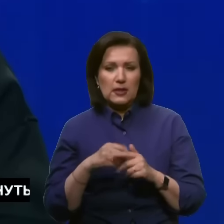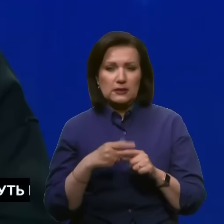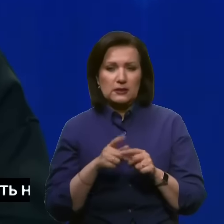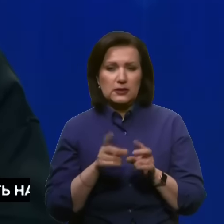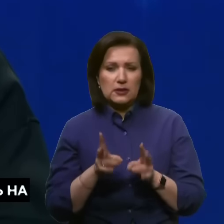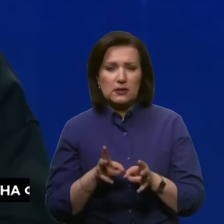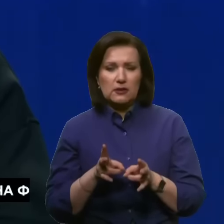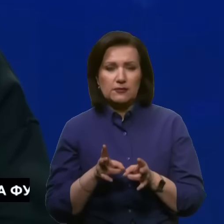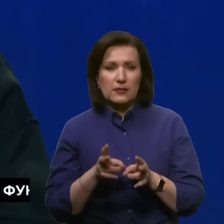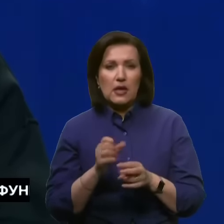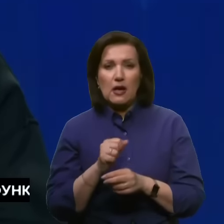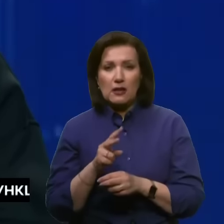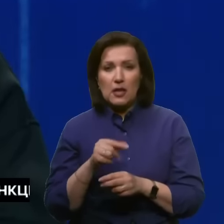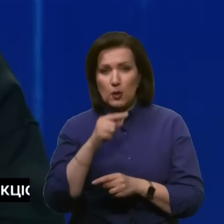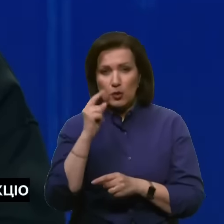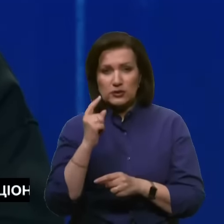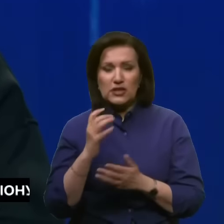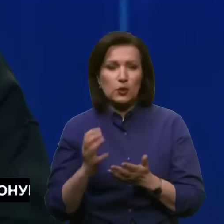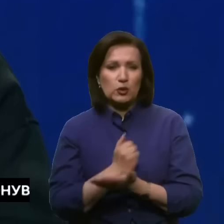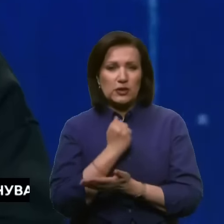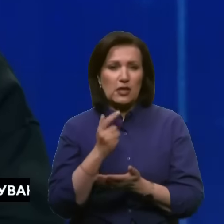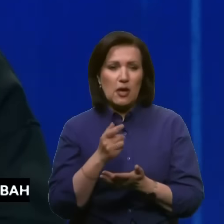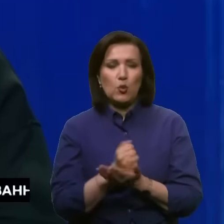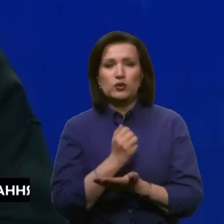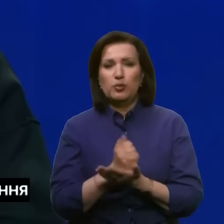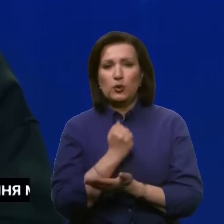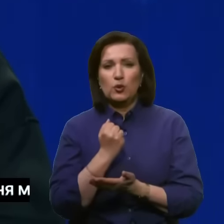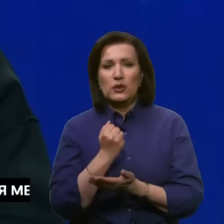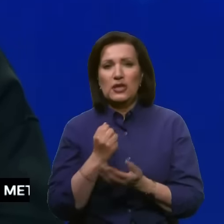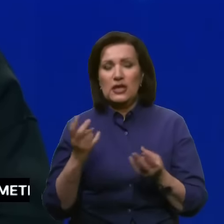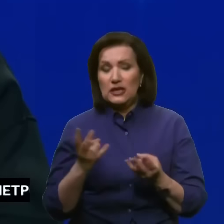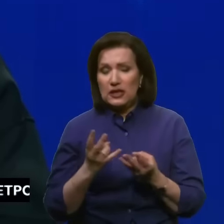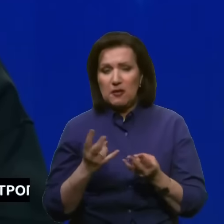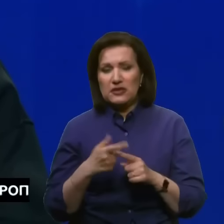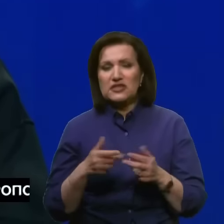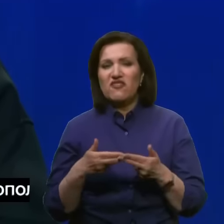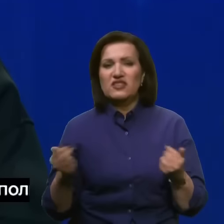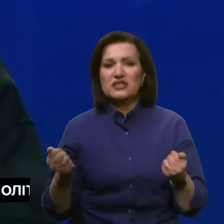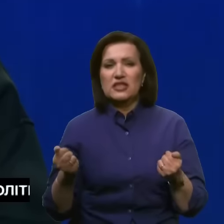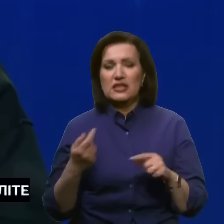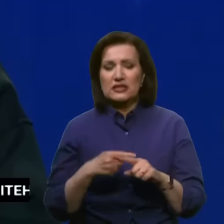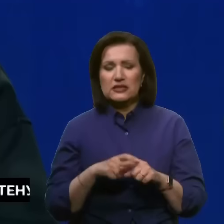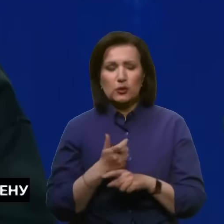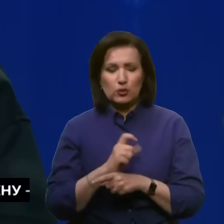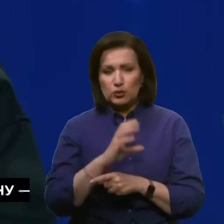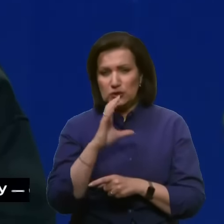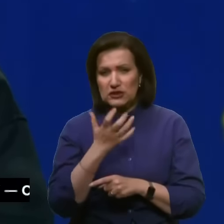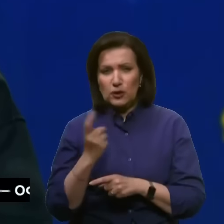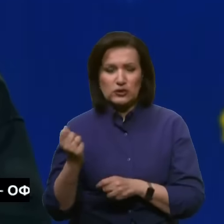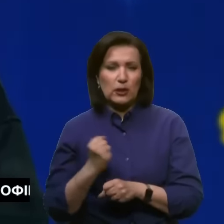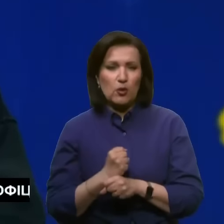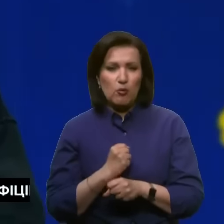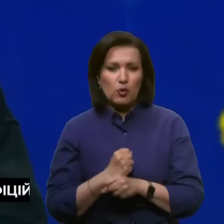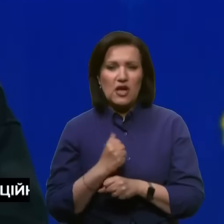цієї трагедії. Але Росія досягла тут успіху. І треба тут це визнати. Це дуже серйозна їх